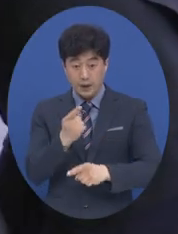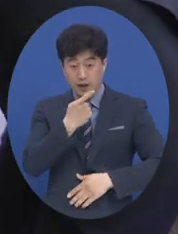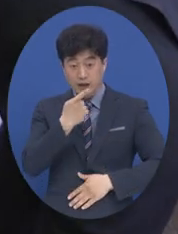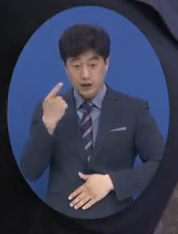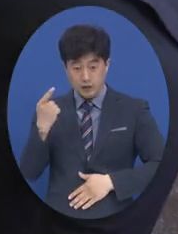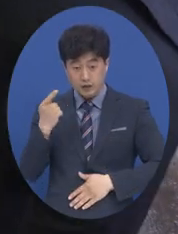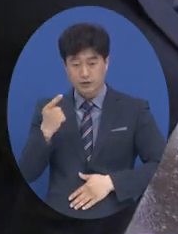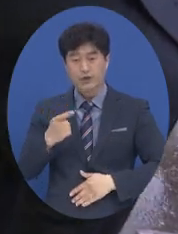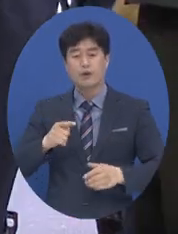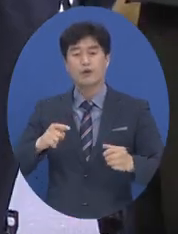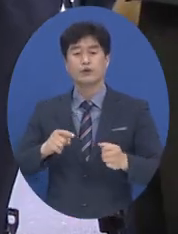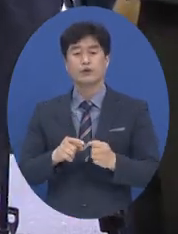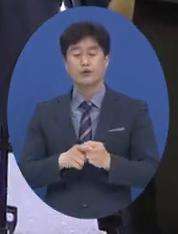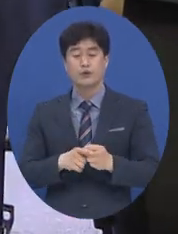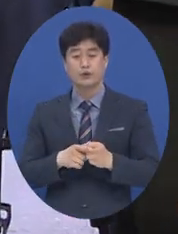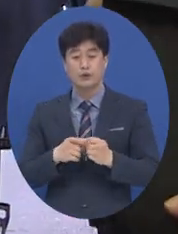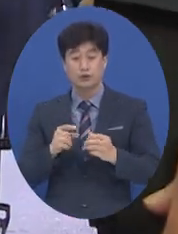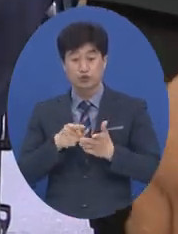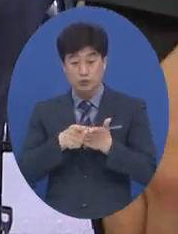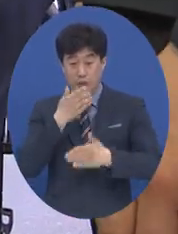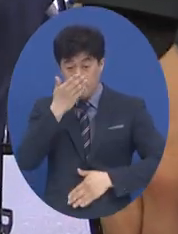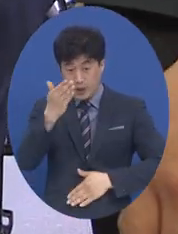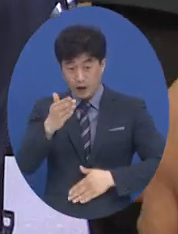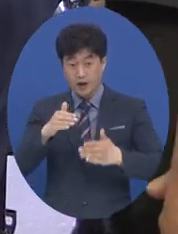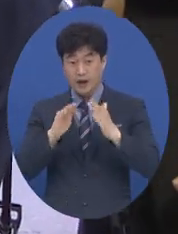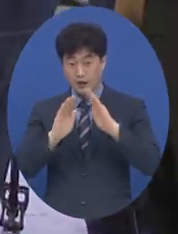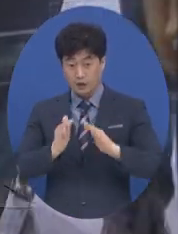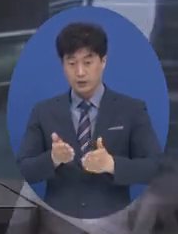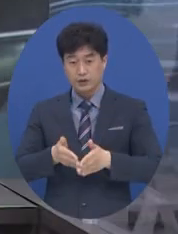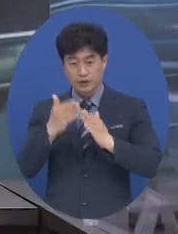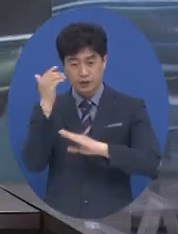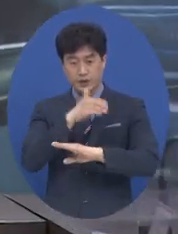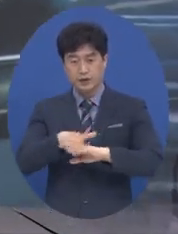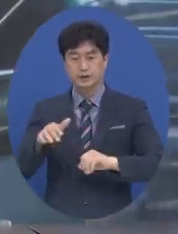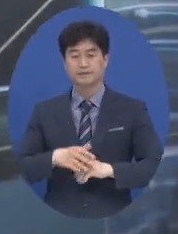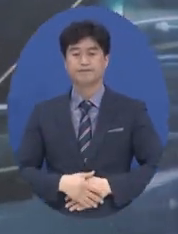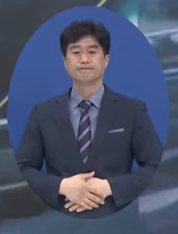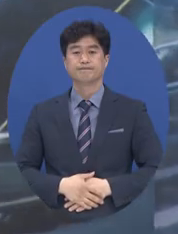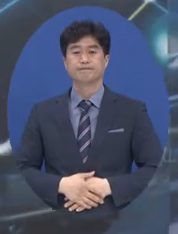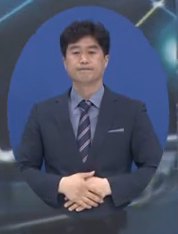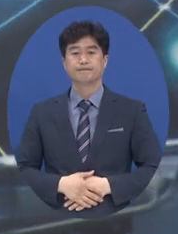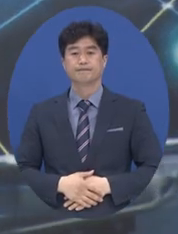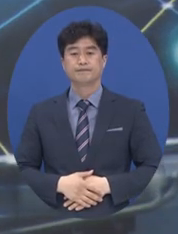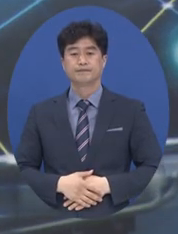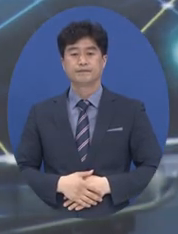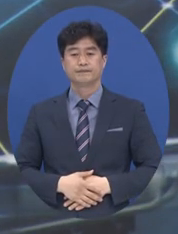주문할 수 있는 플랫폼을 구축해 나갈 계획입니다. 경기지TV 구영슬입니다.